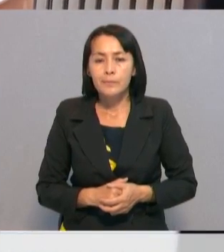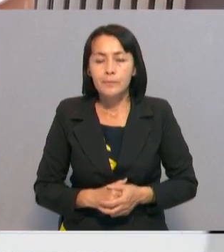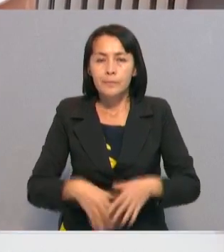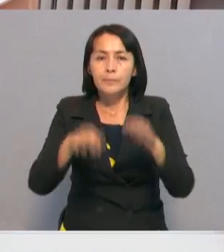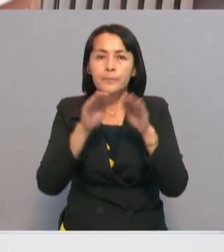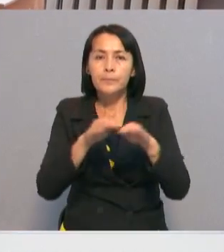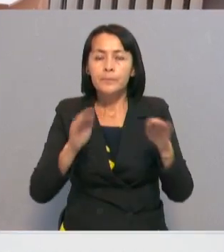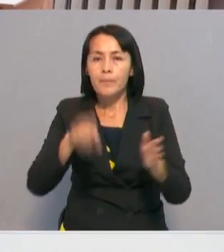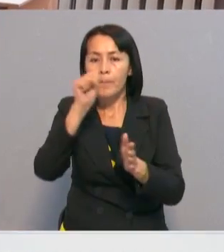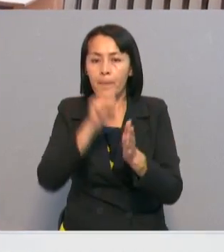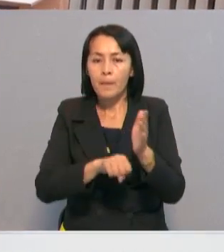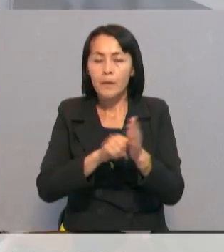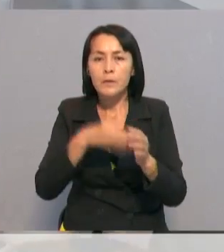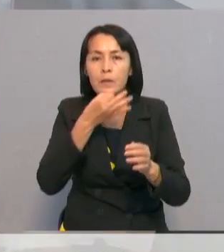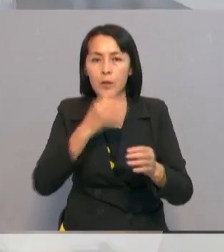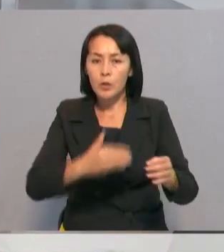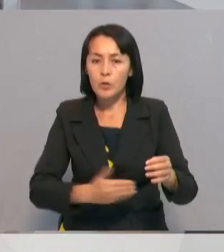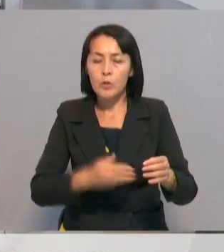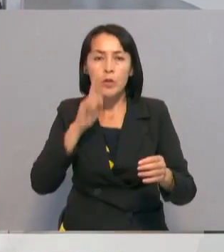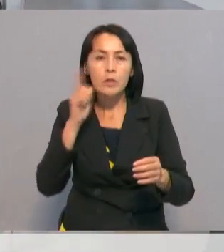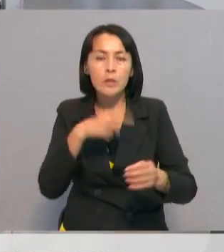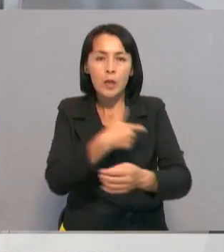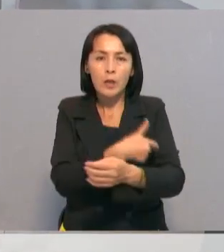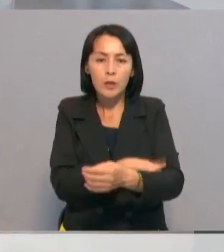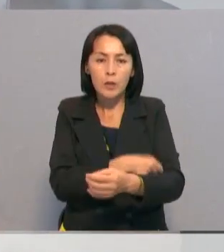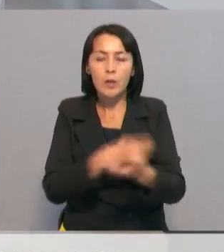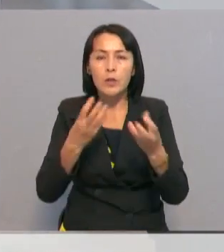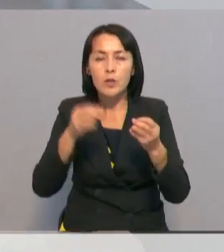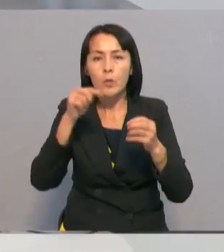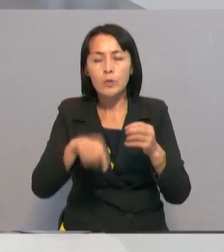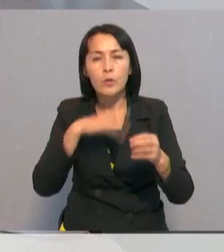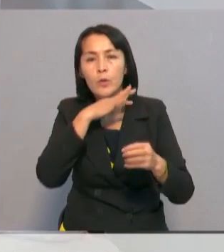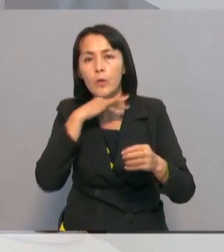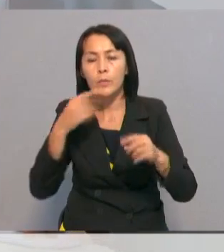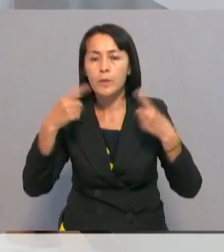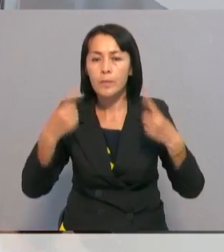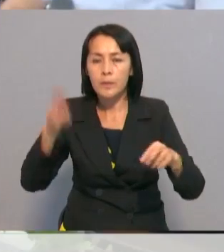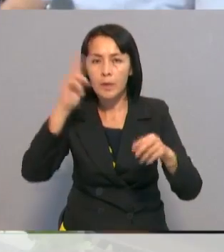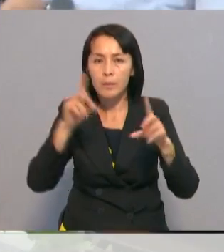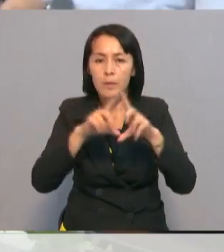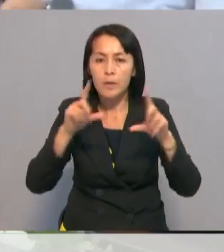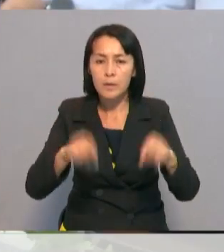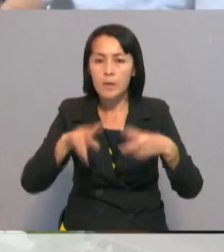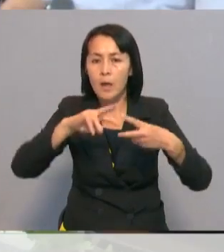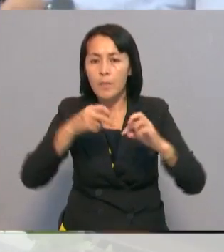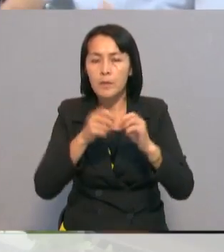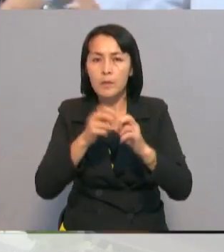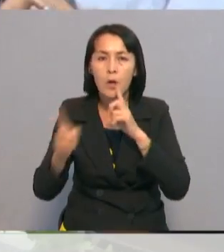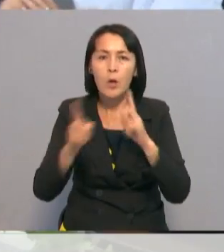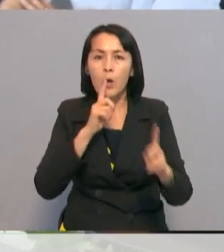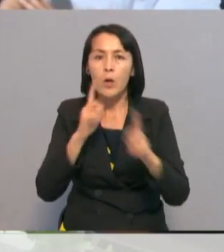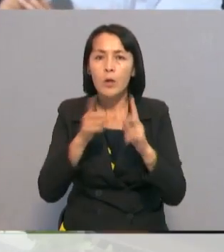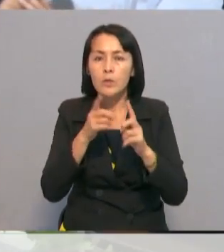Оқушылар арасындағы суицид, ерте жүктілік жастардың есірткі қолдануы және осы сияқты өзге де білім саласындағы мәселелер қоғамдық